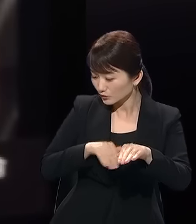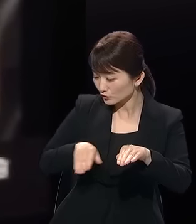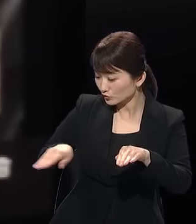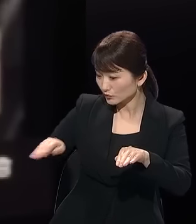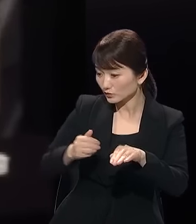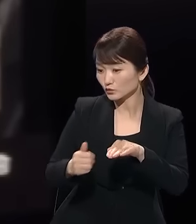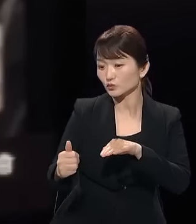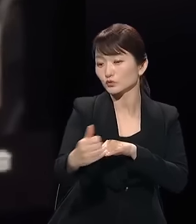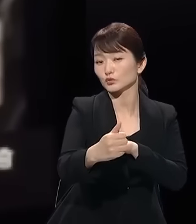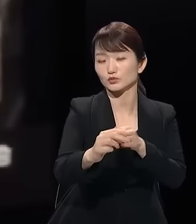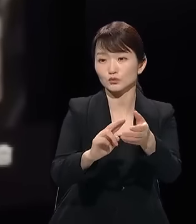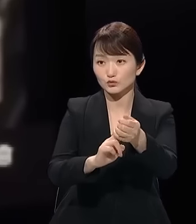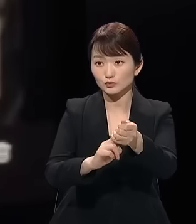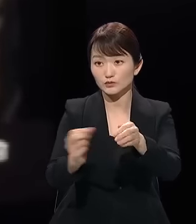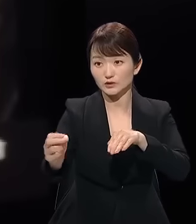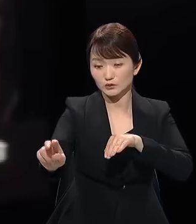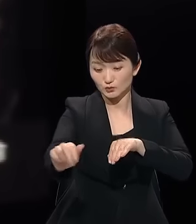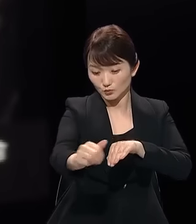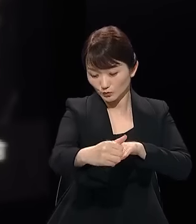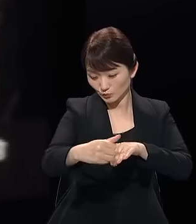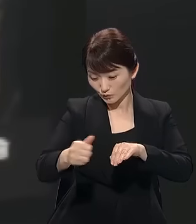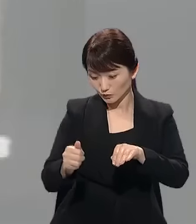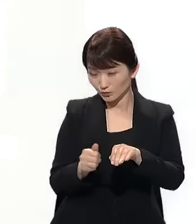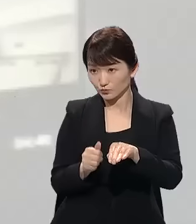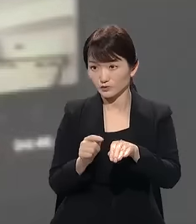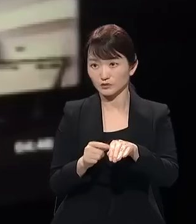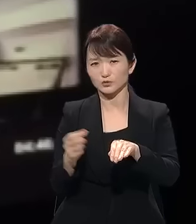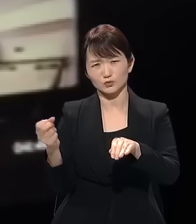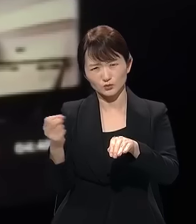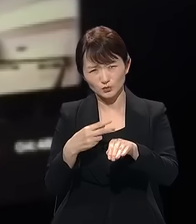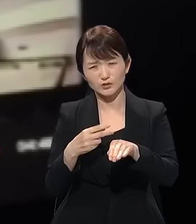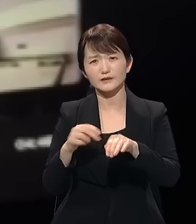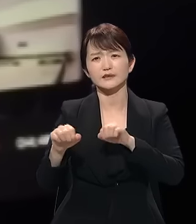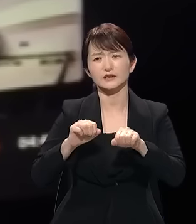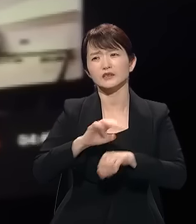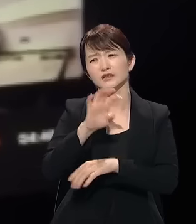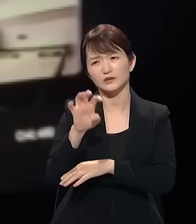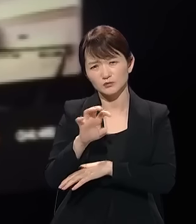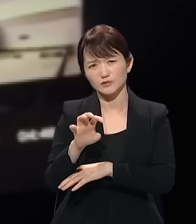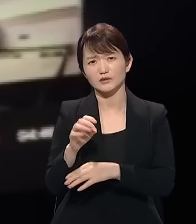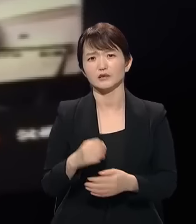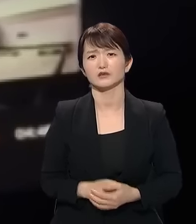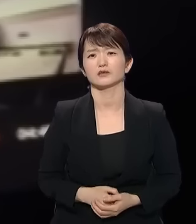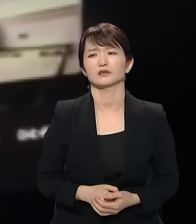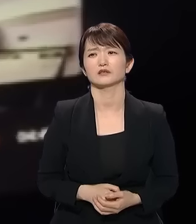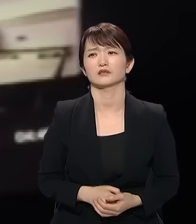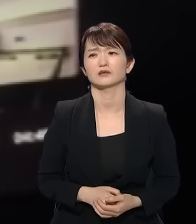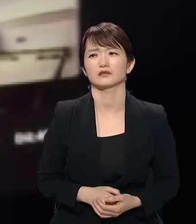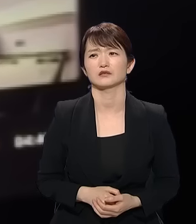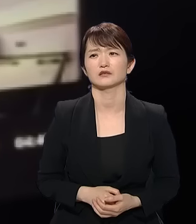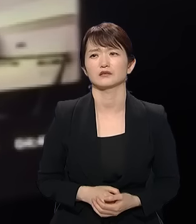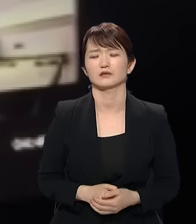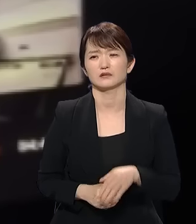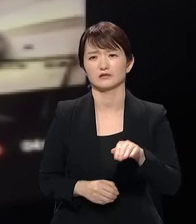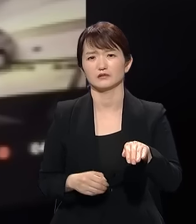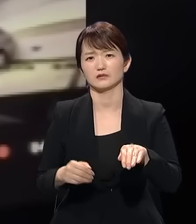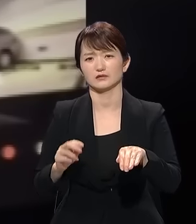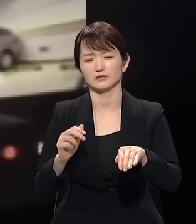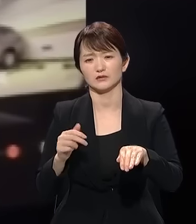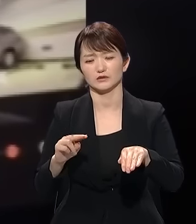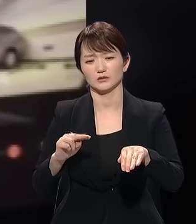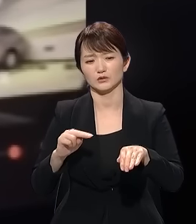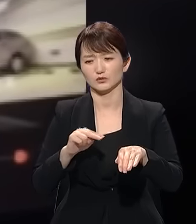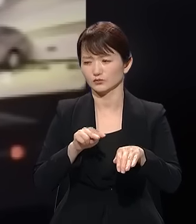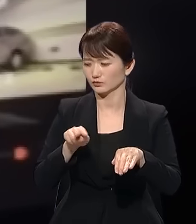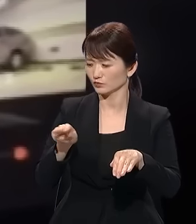다시 나오더니 또 똑같은 짓을 리플레이합니다. 손을 가지런히 모으고 말이죠. 미어캣처럼 주변을 계속 슉슉슉슉 막